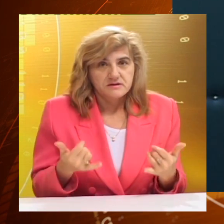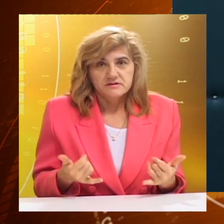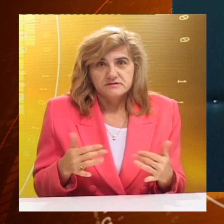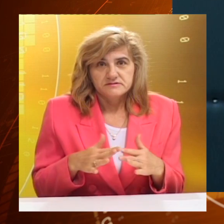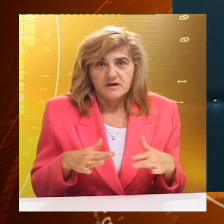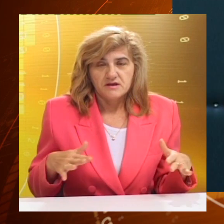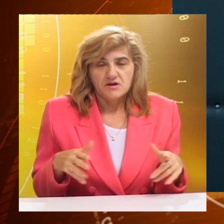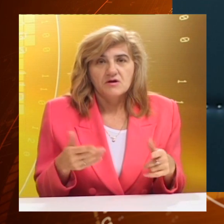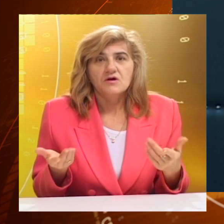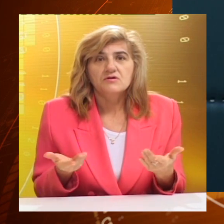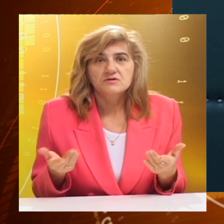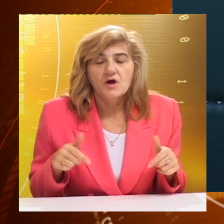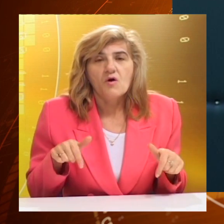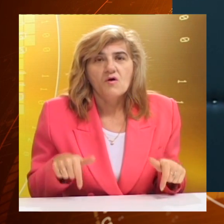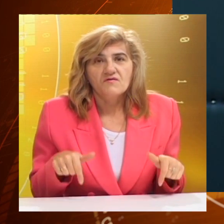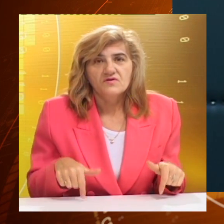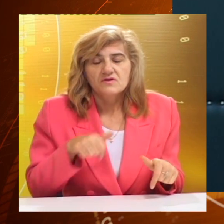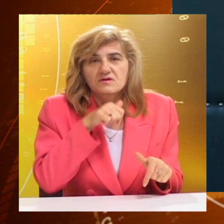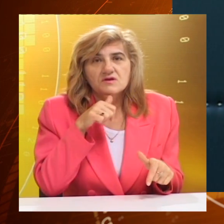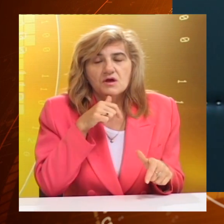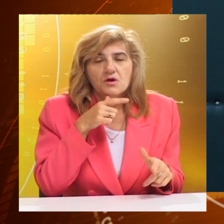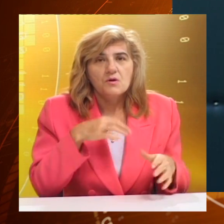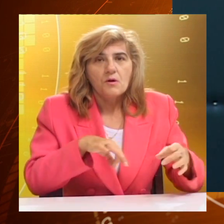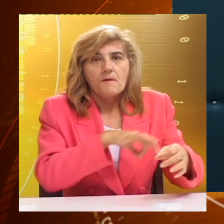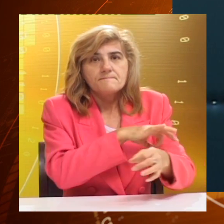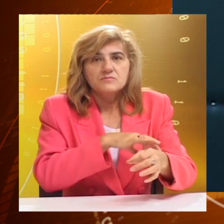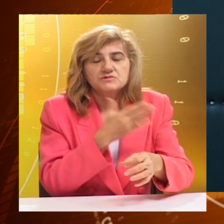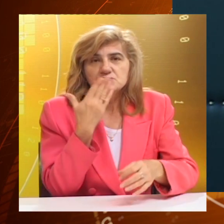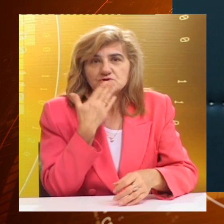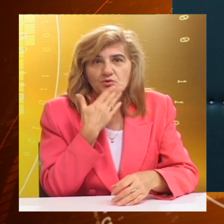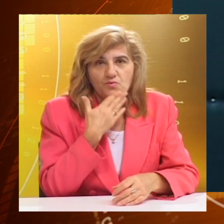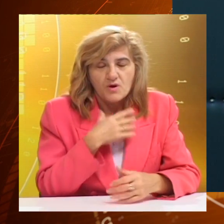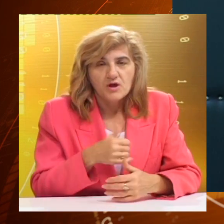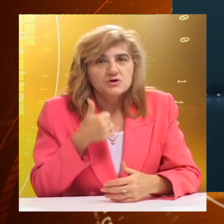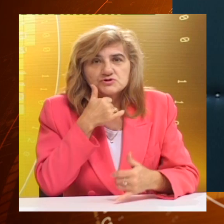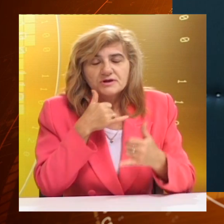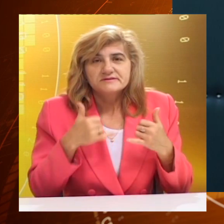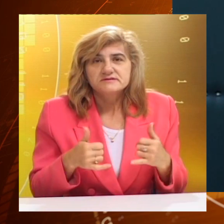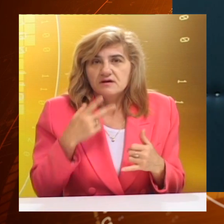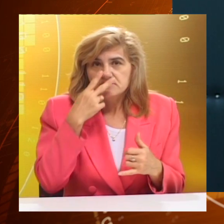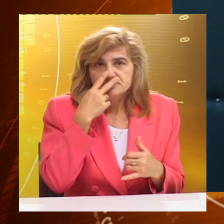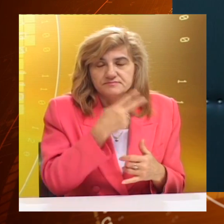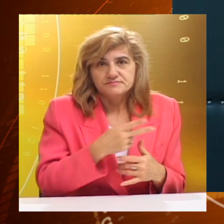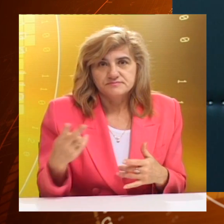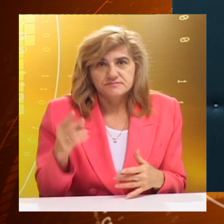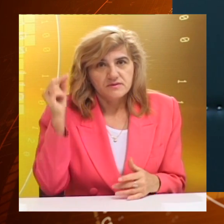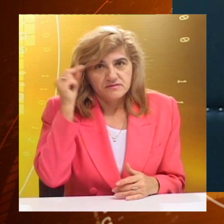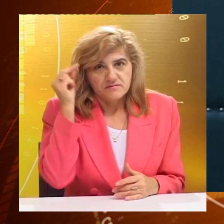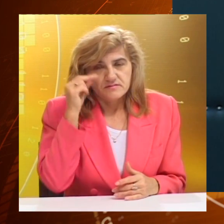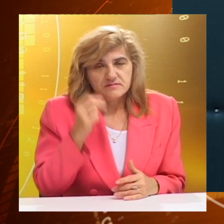li znaš gdje se nalazimo trenutno? Da, u muzičkoj školi. I šta smo danas, šta ste danas naučili u muzičkoj školi?